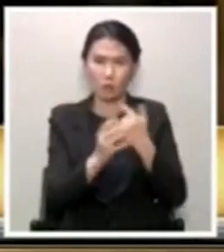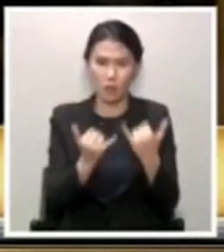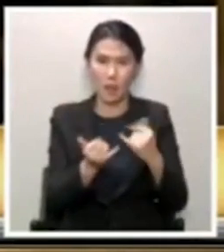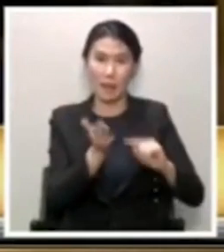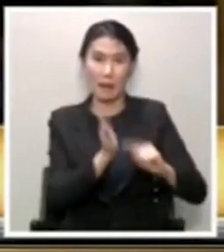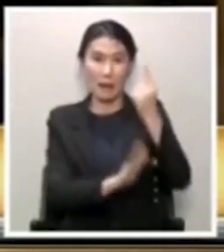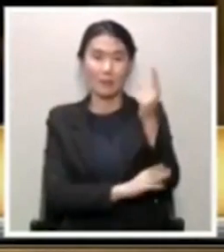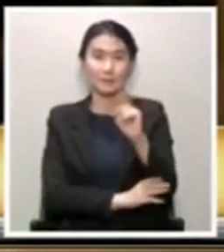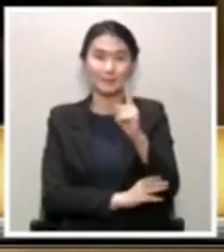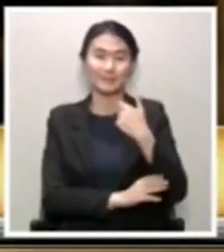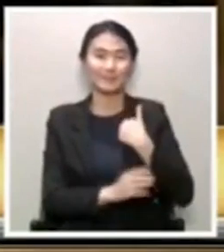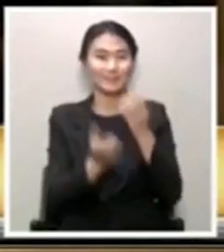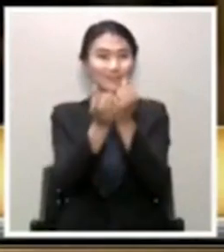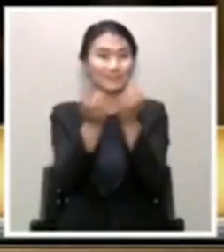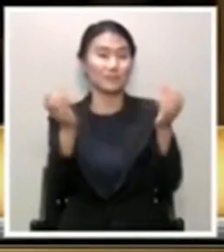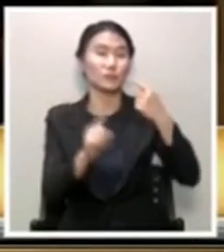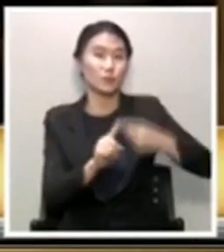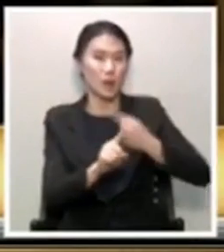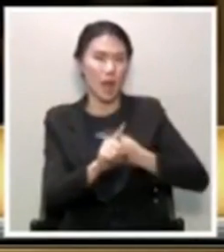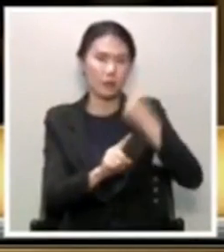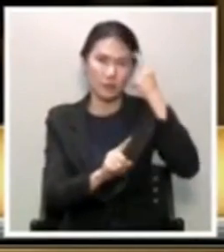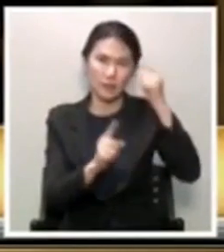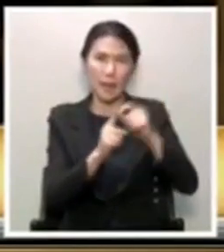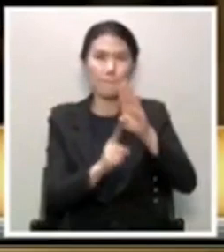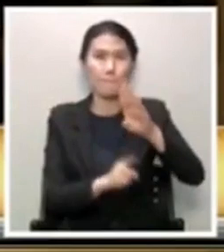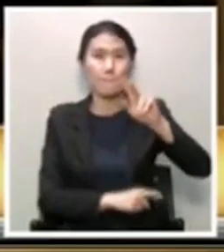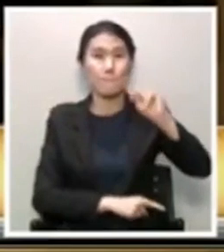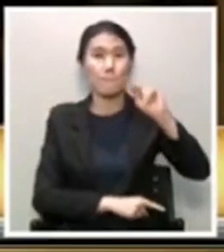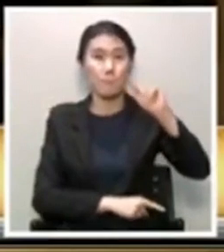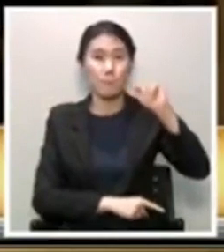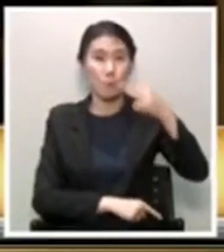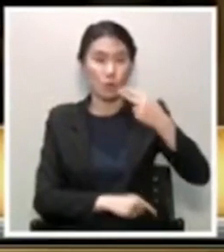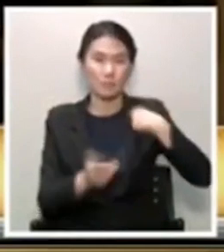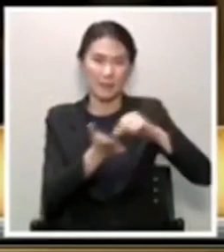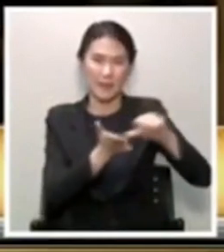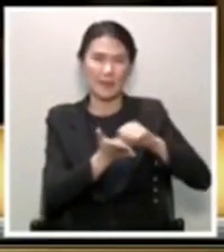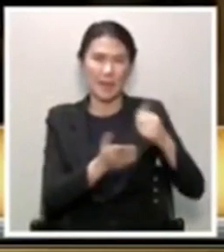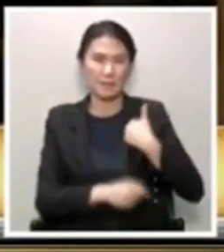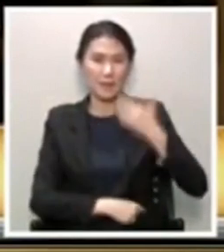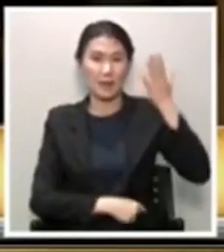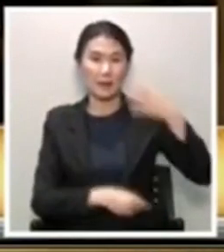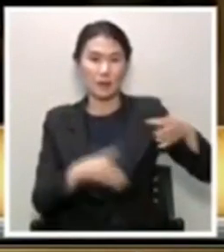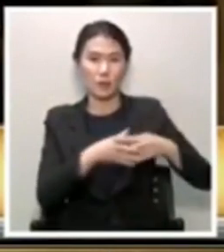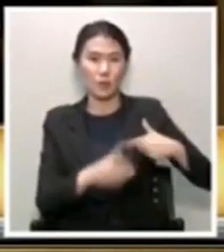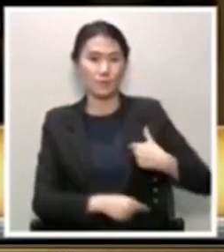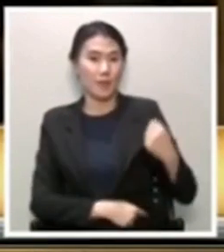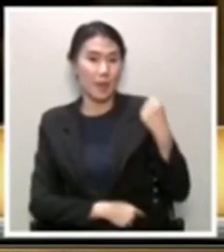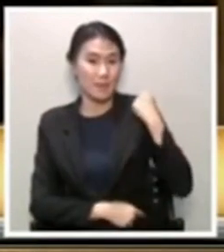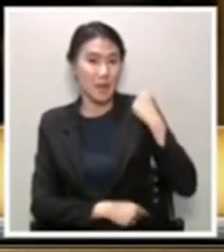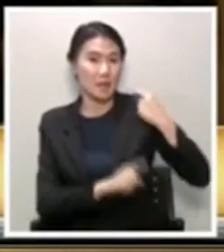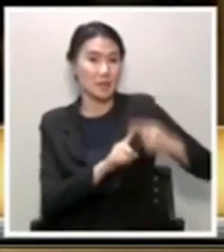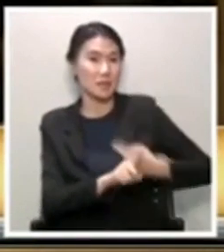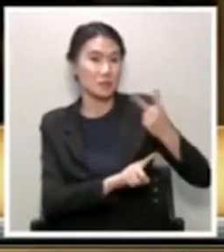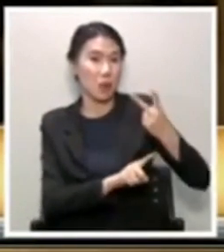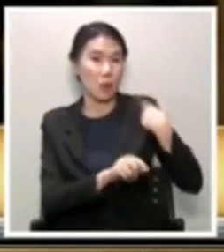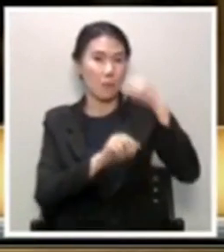ครับที่รัฐธรรมนูญชั่วคราวมีบทบัญญัติว่าด้วยการแก้รัฐธรรมนูญตอนรัฐประหารยึดอำนาจเสร็จผ่านไป2เดือนประก